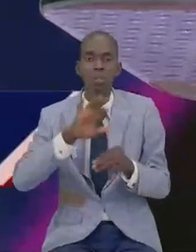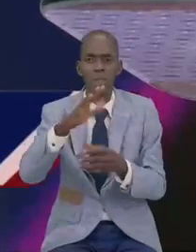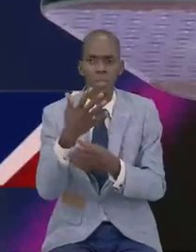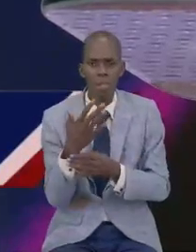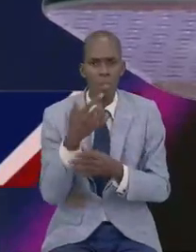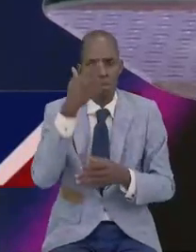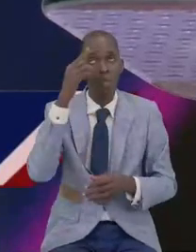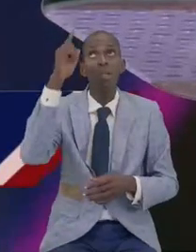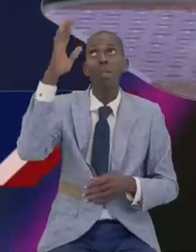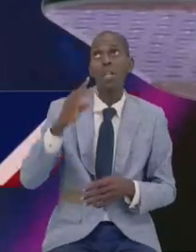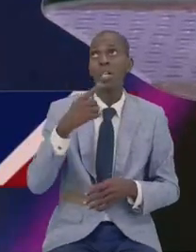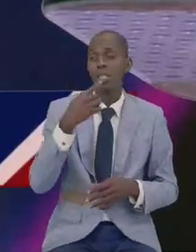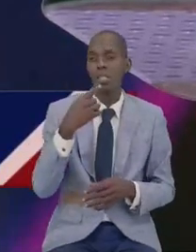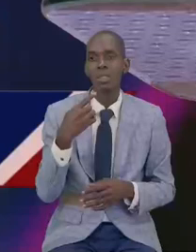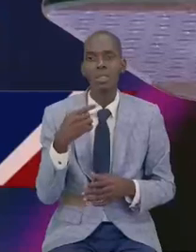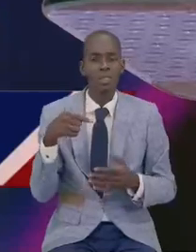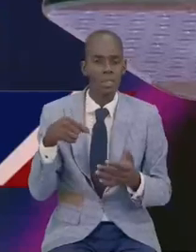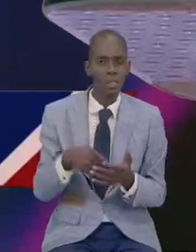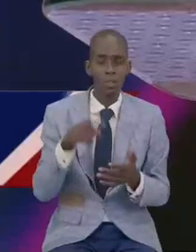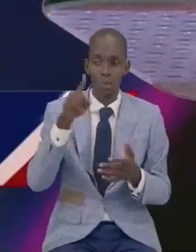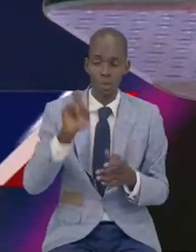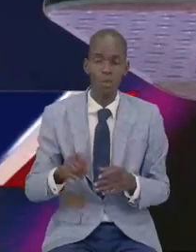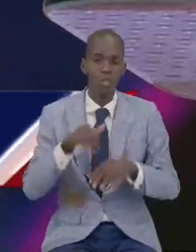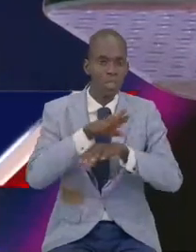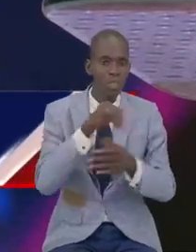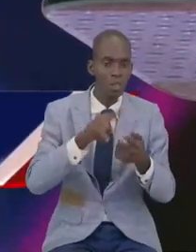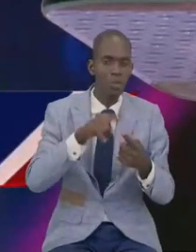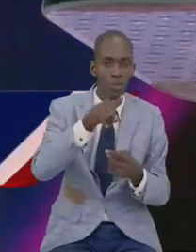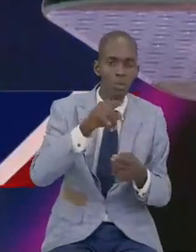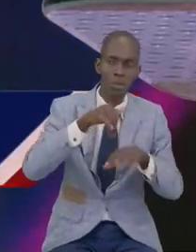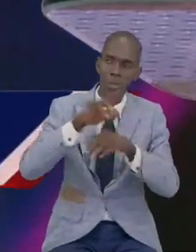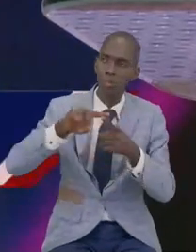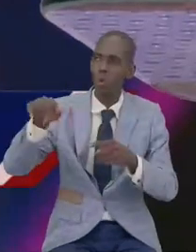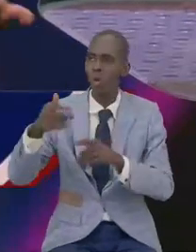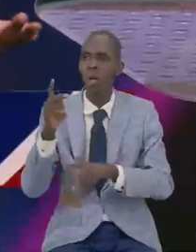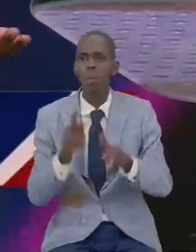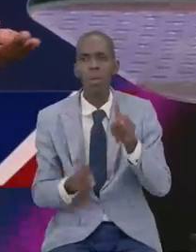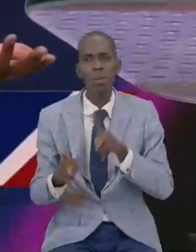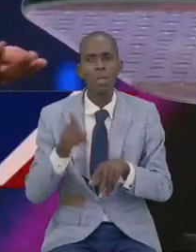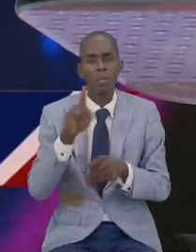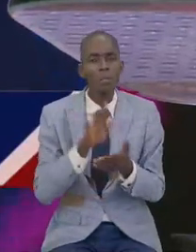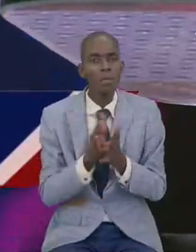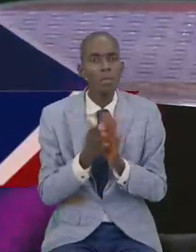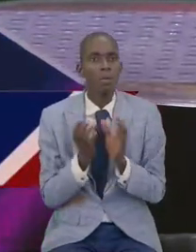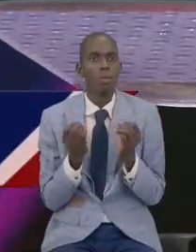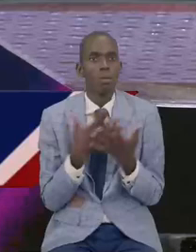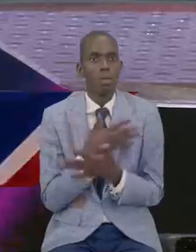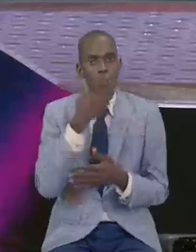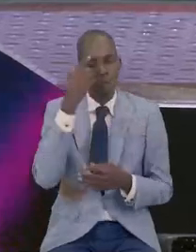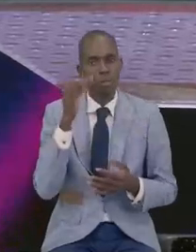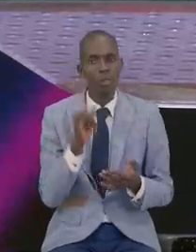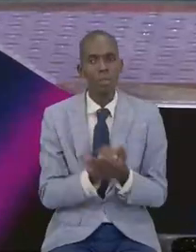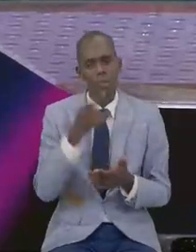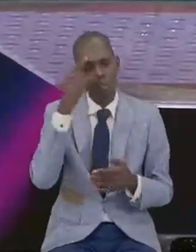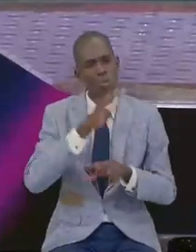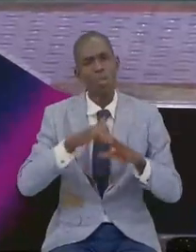Dieu a dit que il faut envoyer aux gens, il faut envoyer aux gens, si tu n'envoies pas aux gens, tu vas voir. Donc tu es commencé à